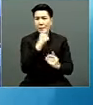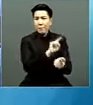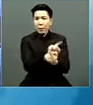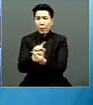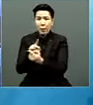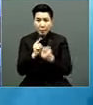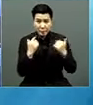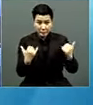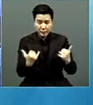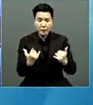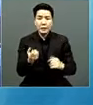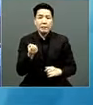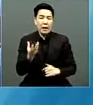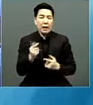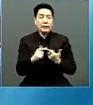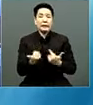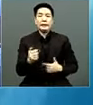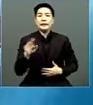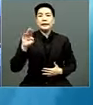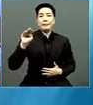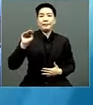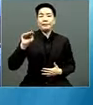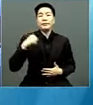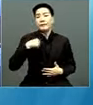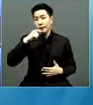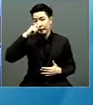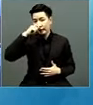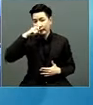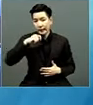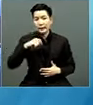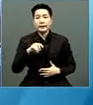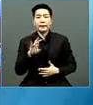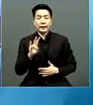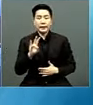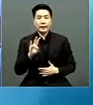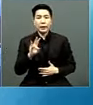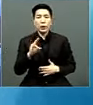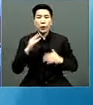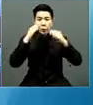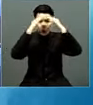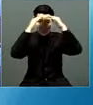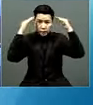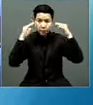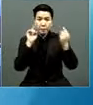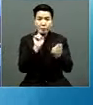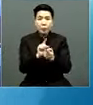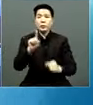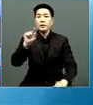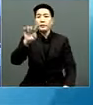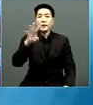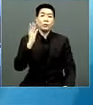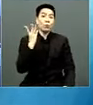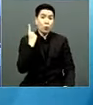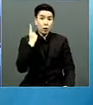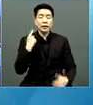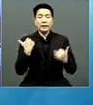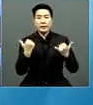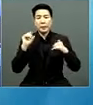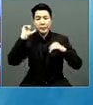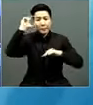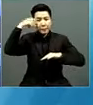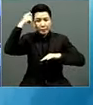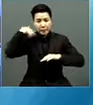ายใหม่มากที่สุดนะครับคือ40นะครับแล้วก็ประเทศไทย7นะครับเวียดนาม24นะครับเมื่อวานนี้ส่วนเมียนม